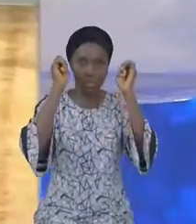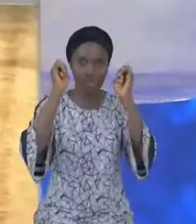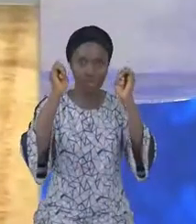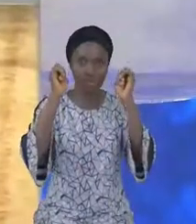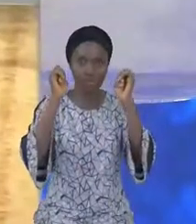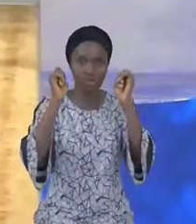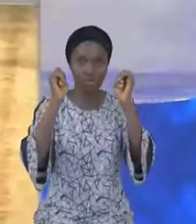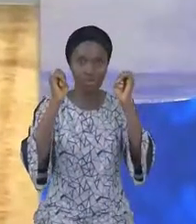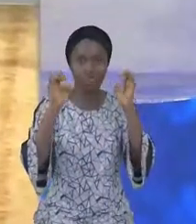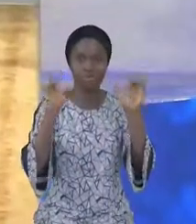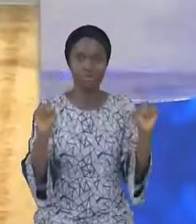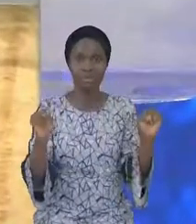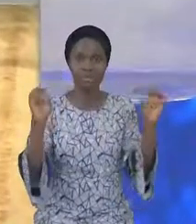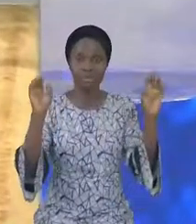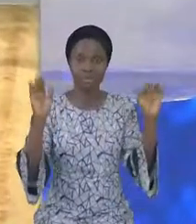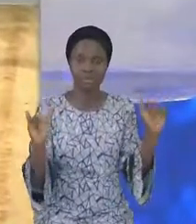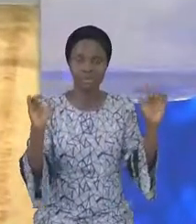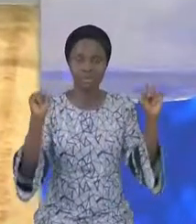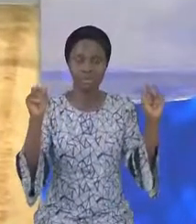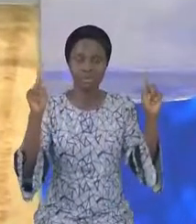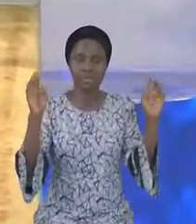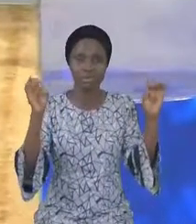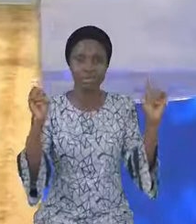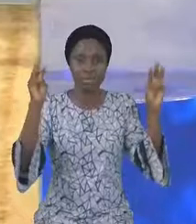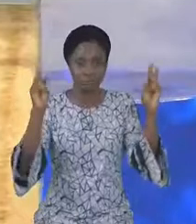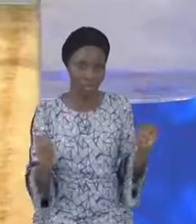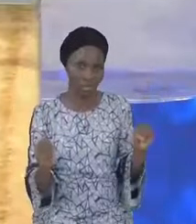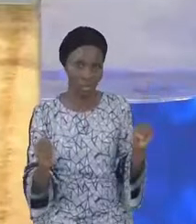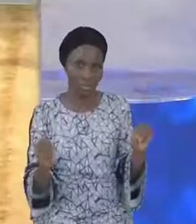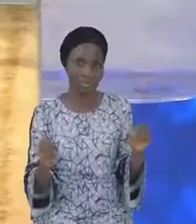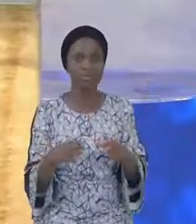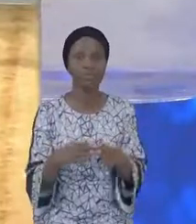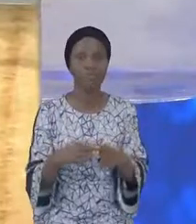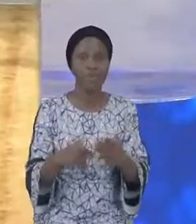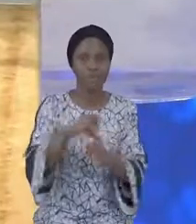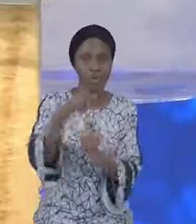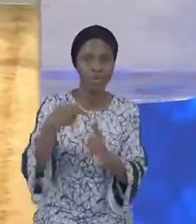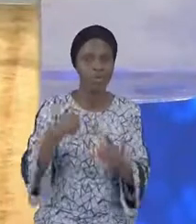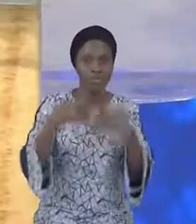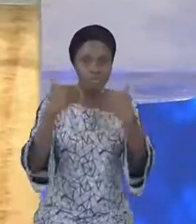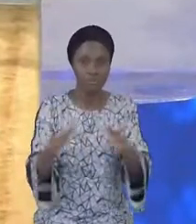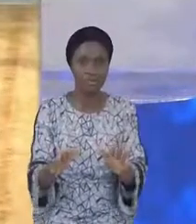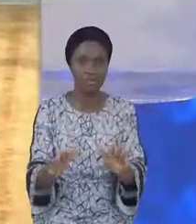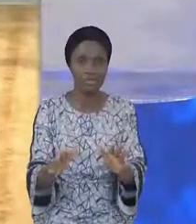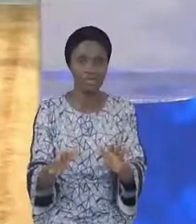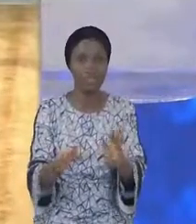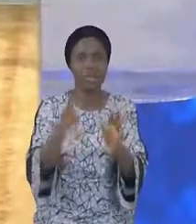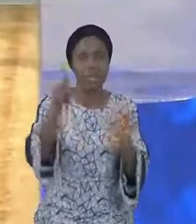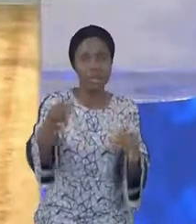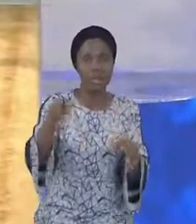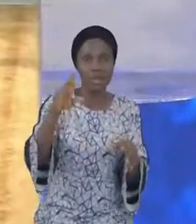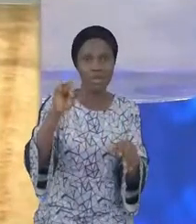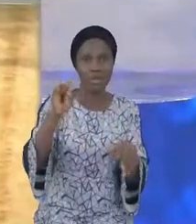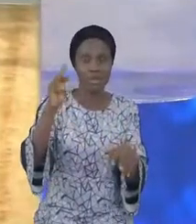éducatif. Après l'école primaire, oui, les parents de l'écolier là vont demander